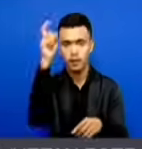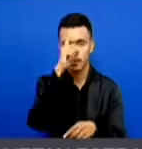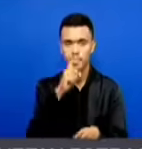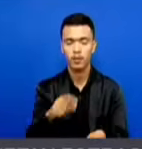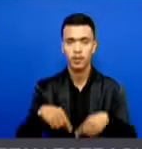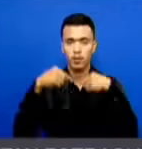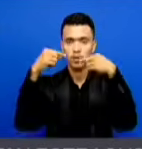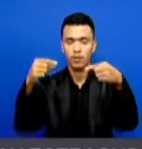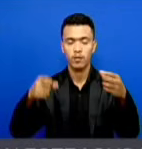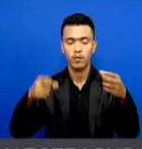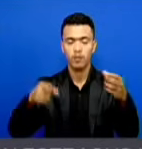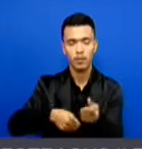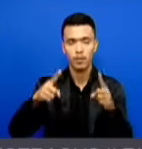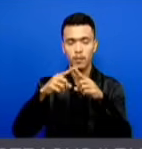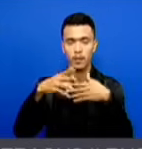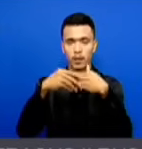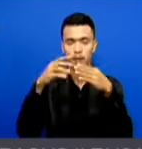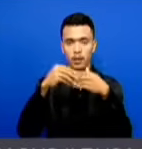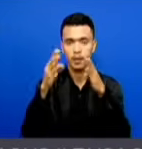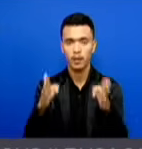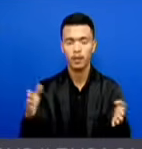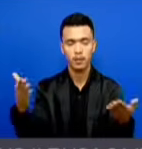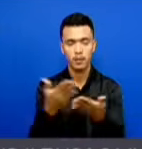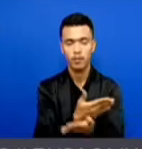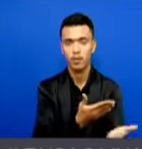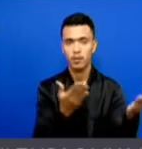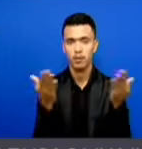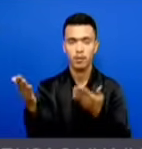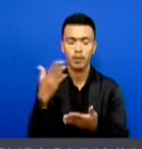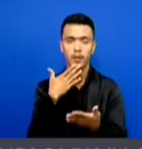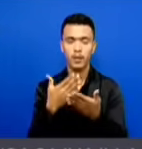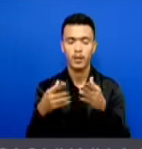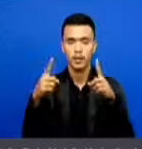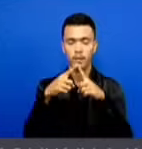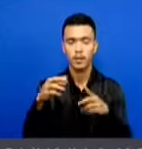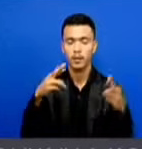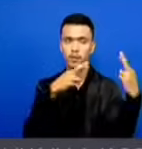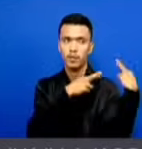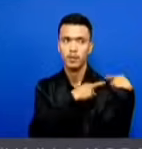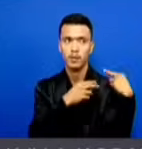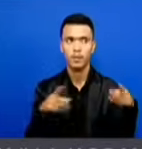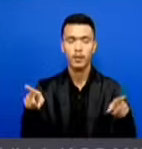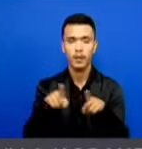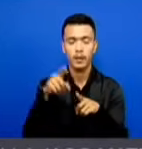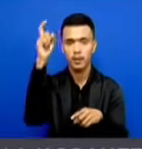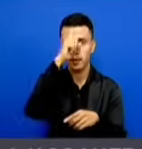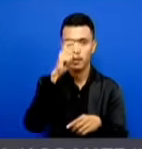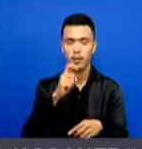lianai sefo konselyu ba lideransa fo ne atu bele lore sucesu paihan ni mandatu. Pada saya lihat lain,